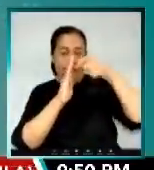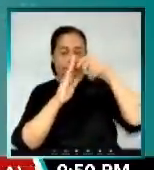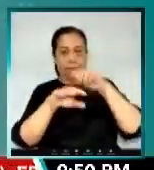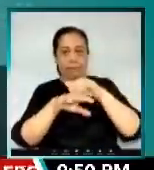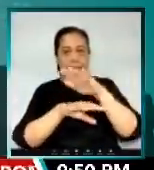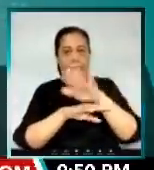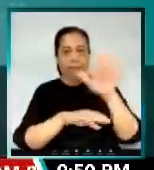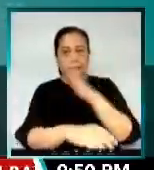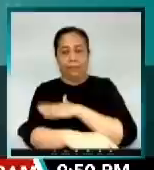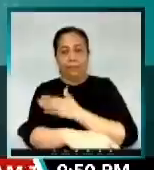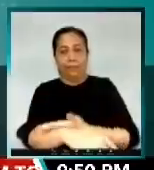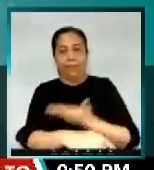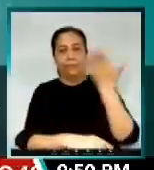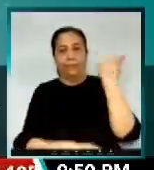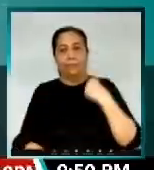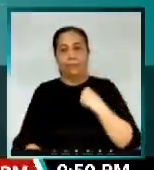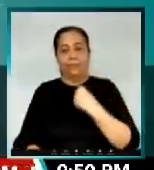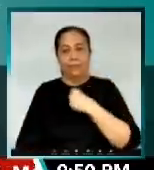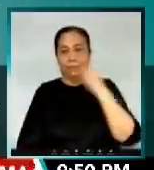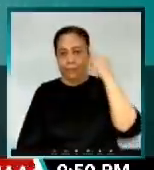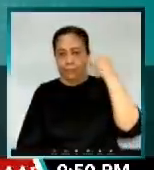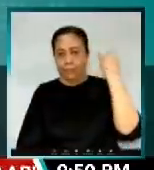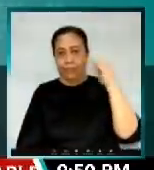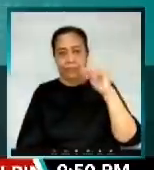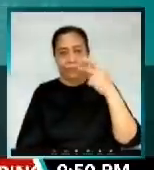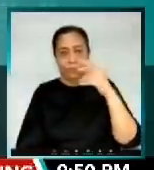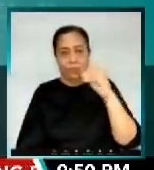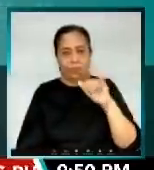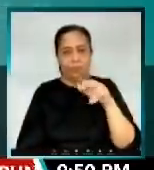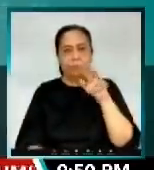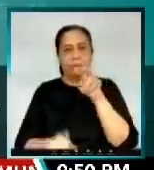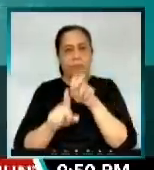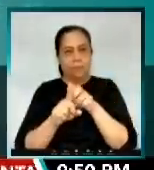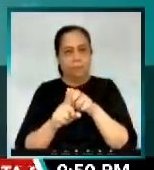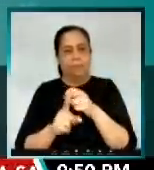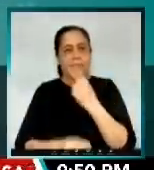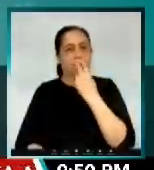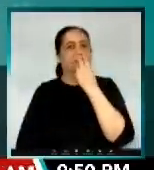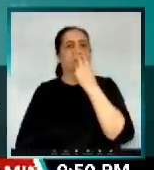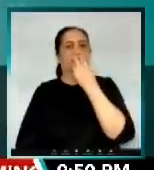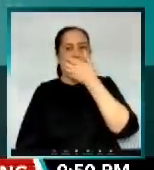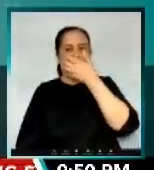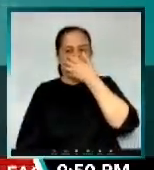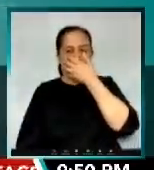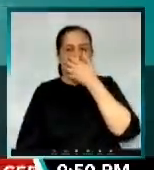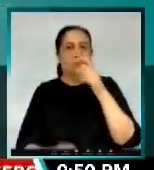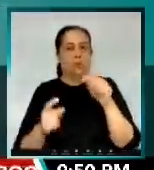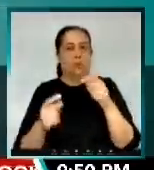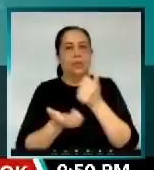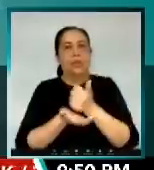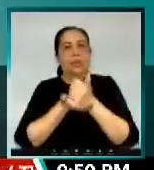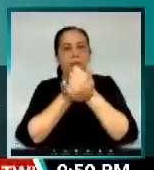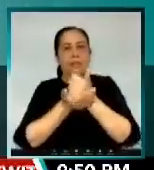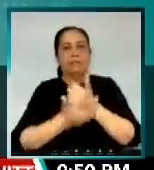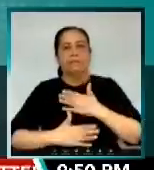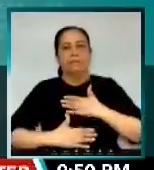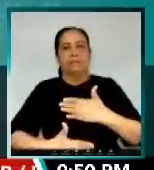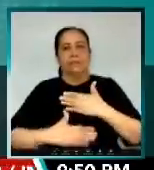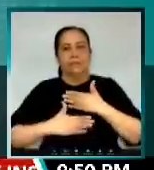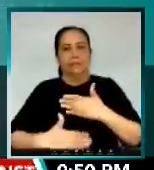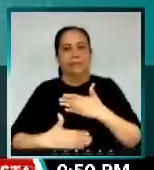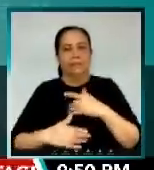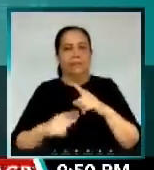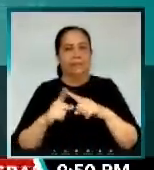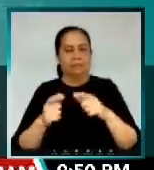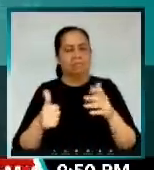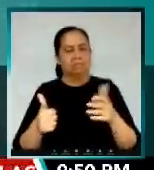na si dating Senador Jinggoy Estrada, makikitang naka-nasal cannula si Erap para matulungan ang kanyang paghinga. Pero maayos naman